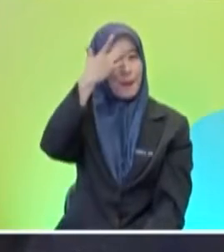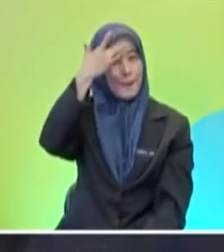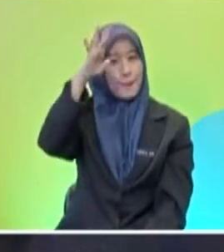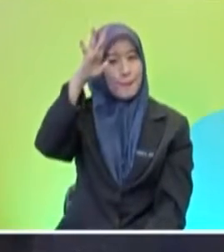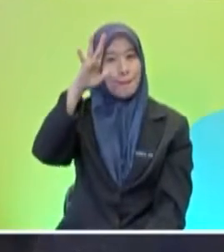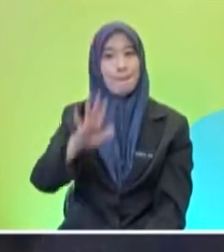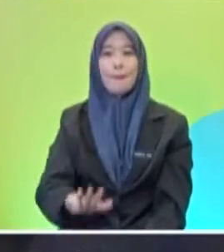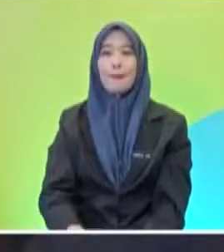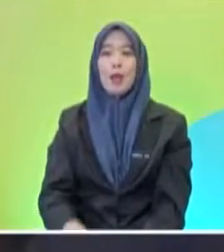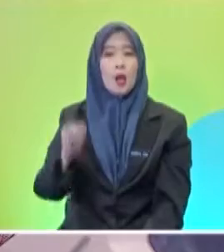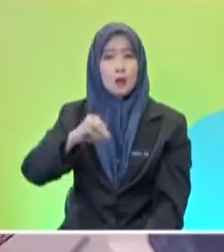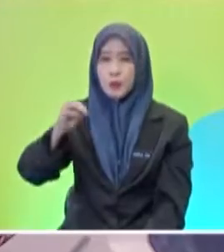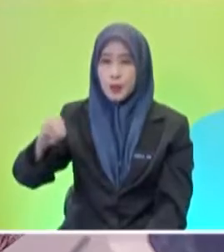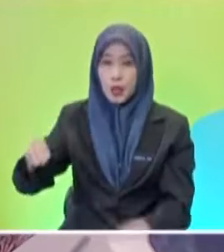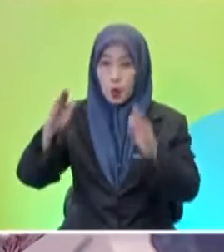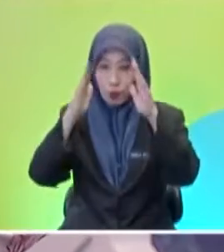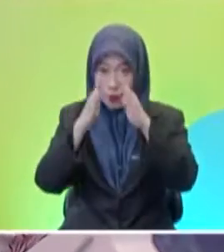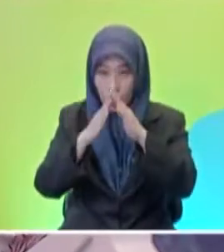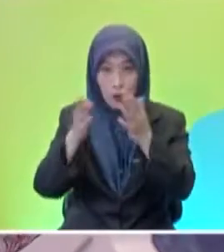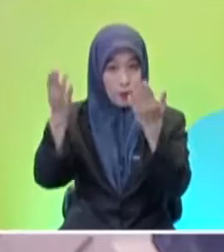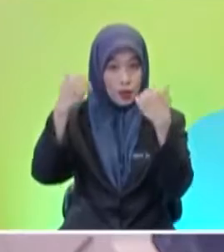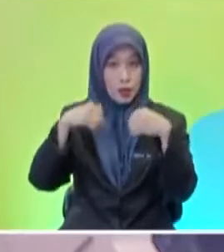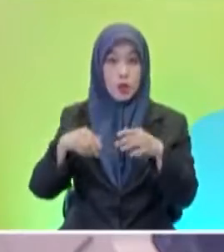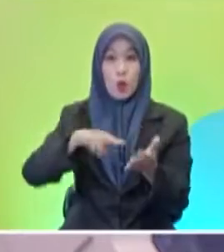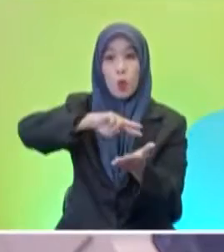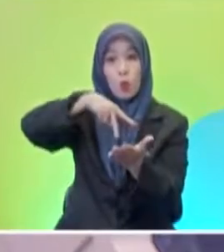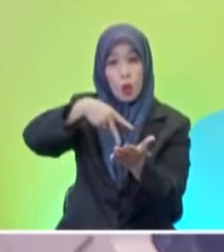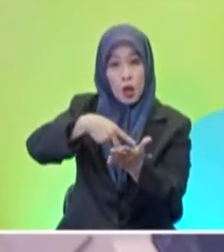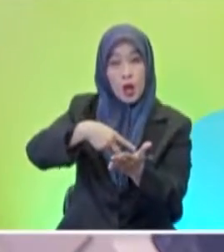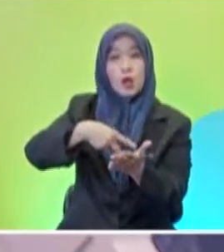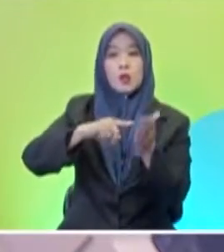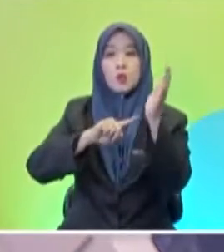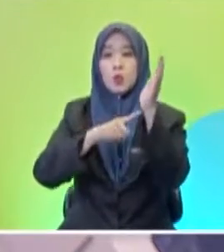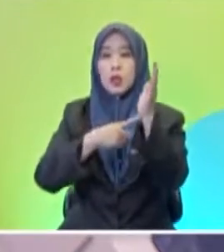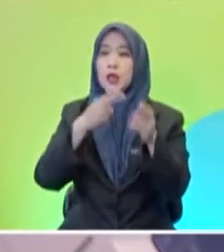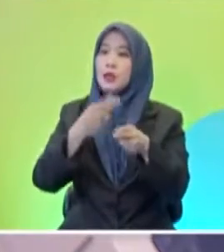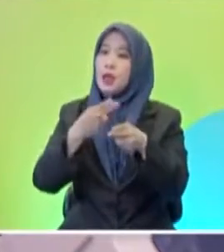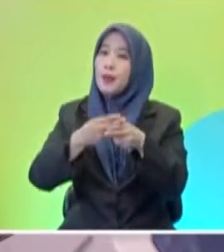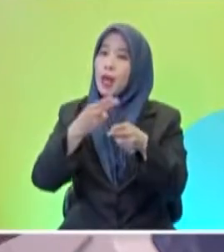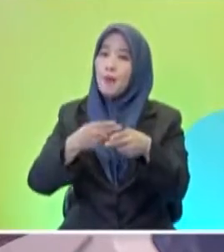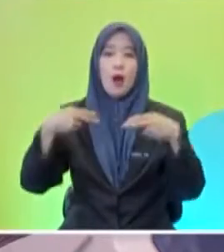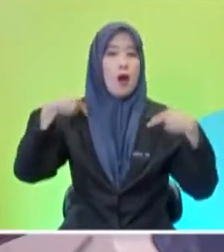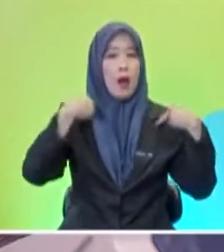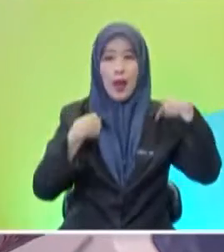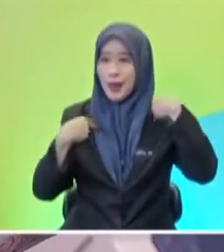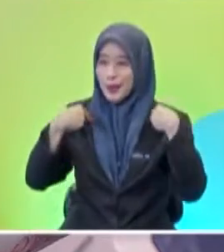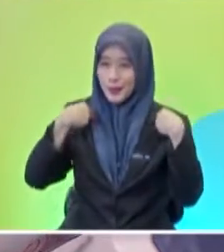okey. Murid-murid dekat rumah, mari kita ulang semula nama-nama